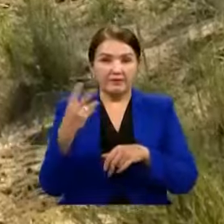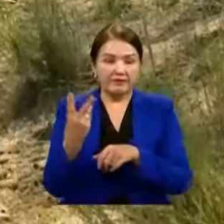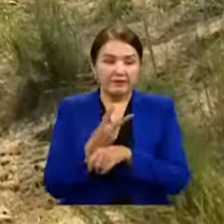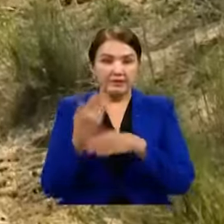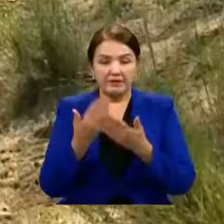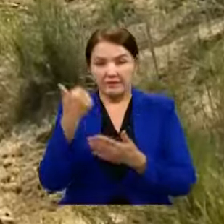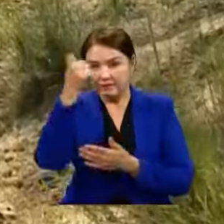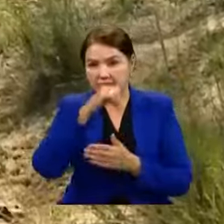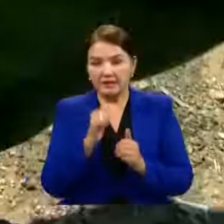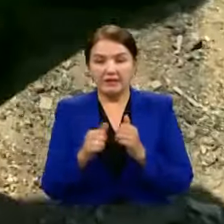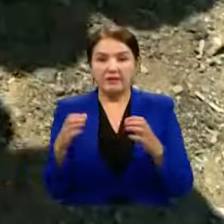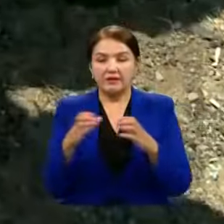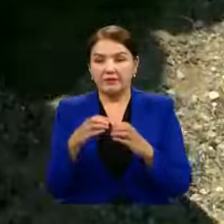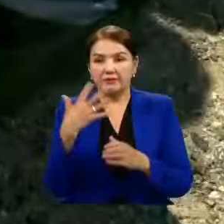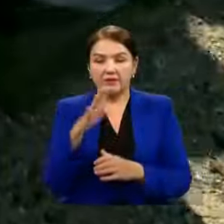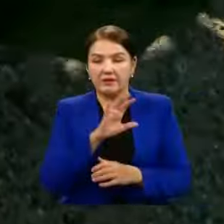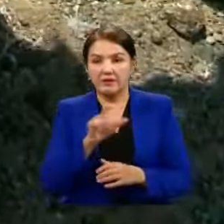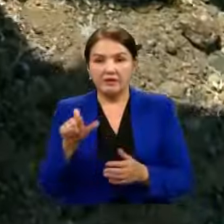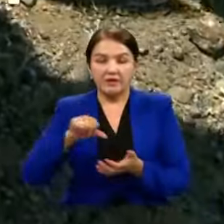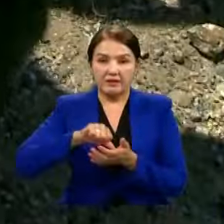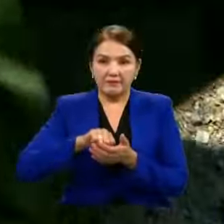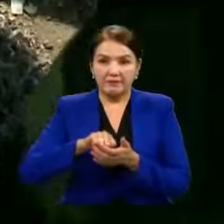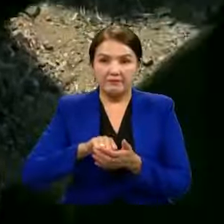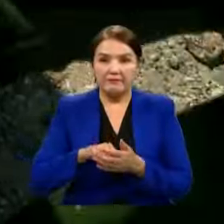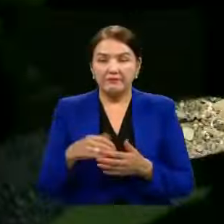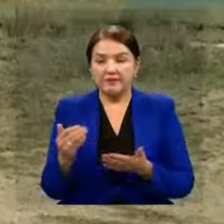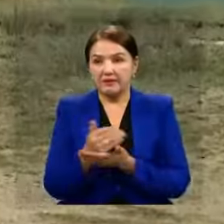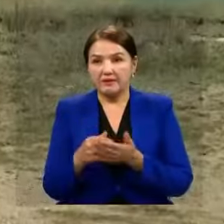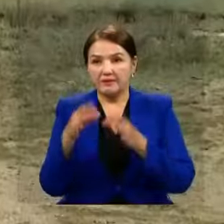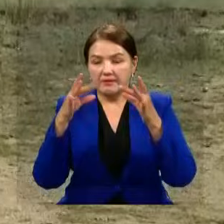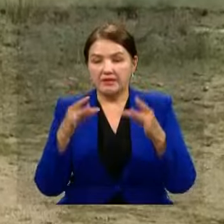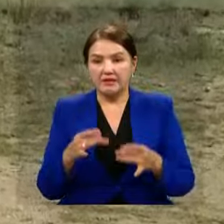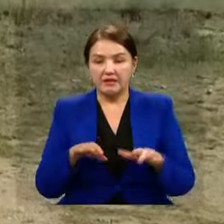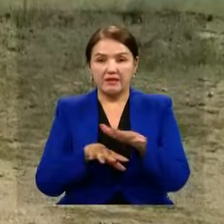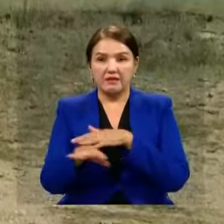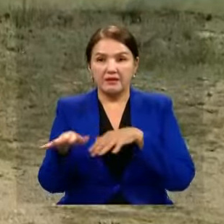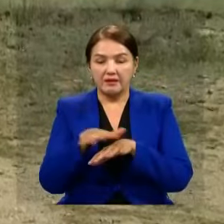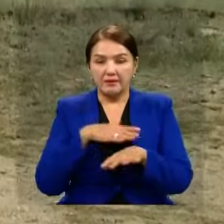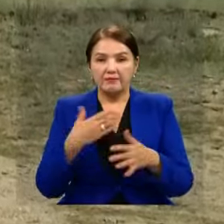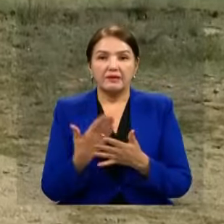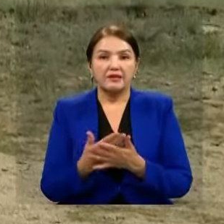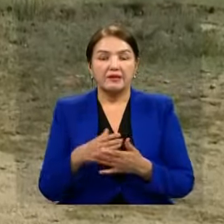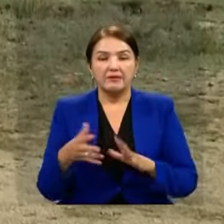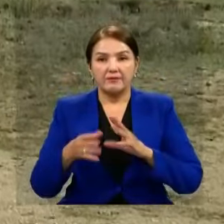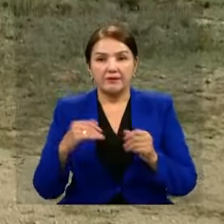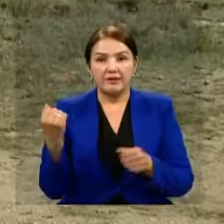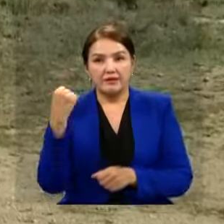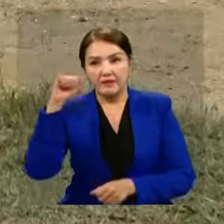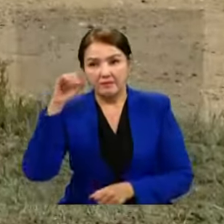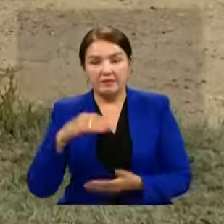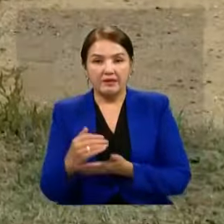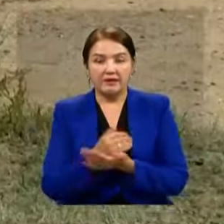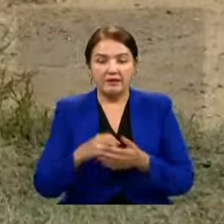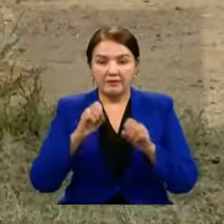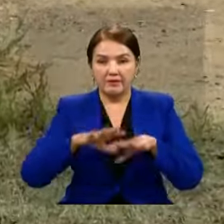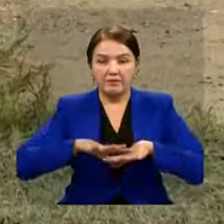раз в этом году. В каждой группе по 5 участников. Участникам предоставлялись для сбора мусора мешки и перчатки. По итогам мероприятия были определены победители, которые собрали